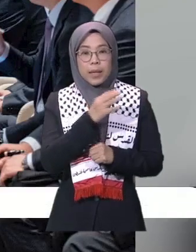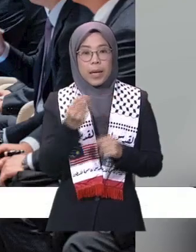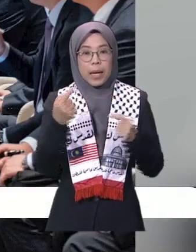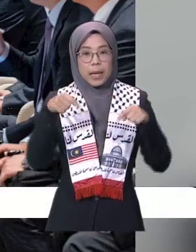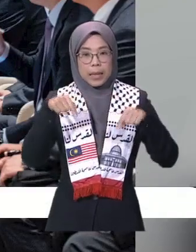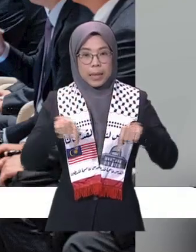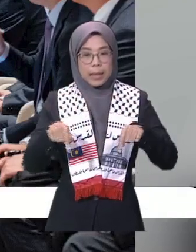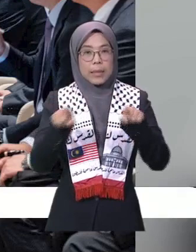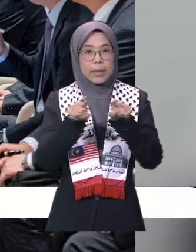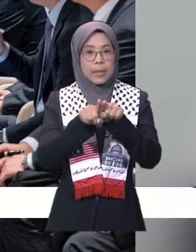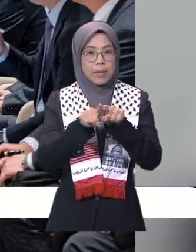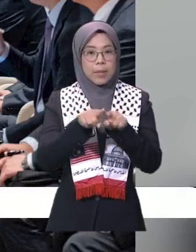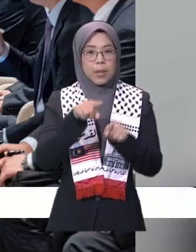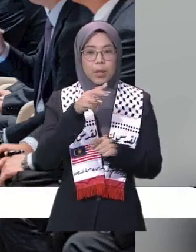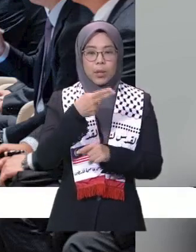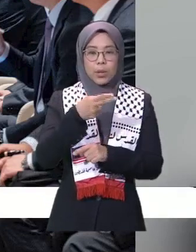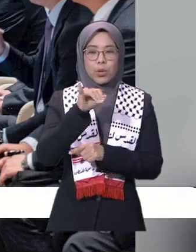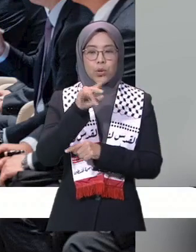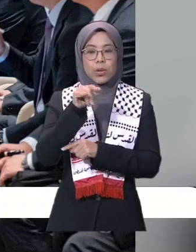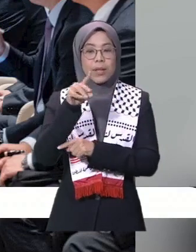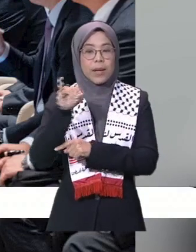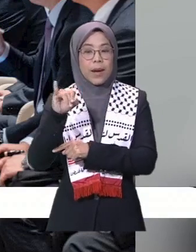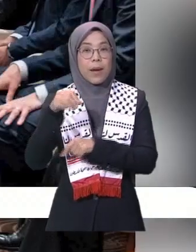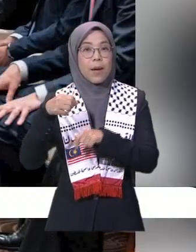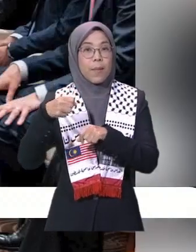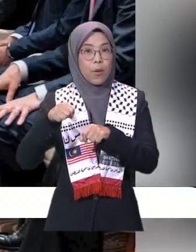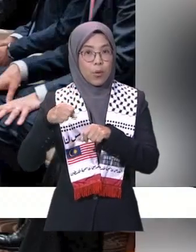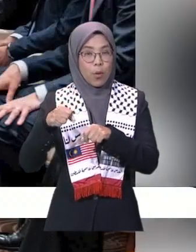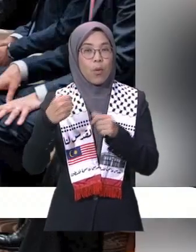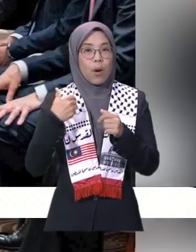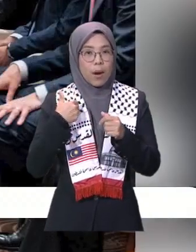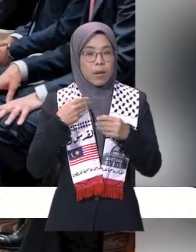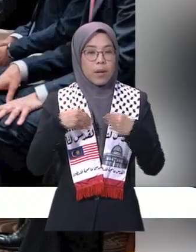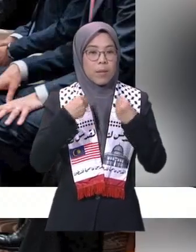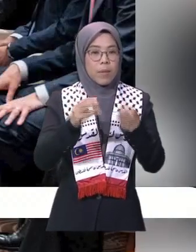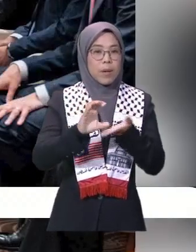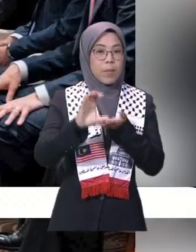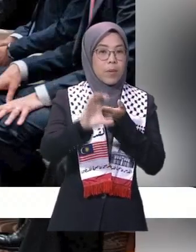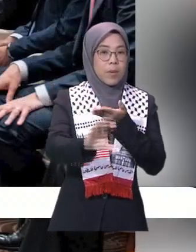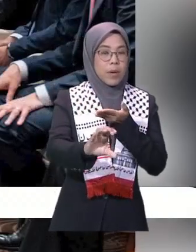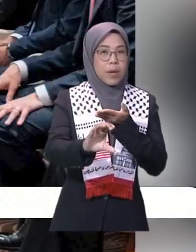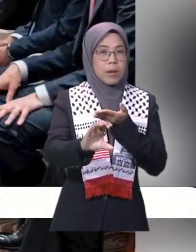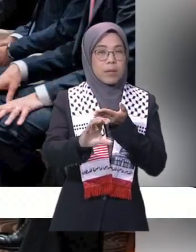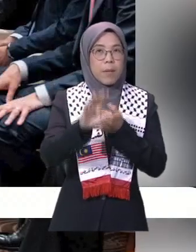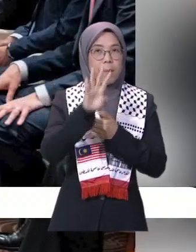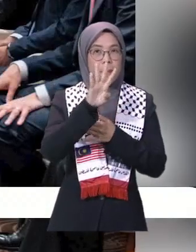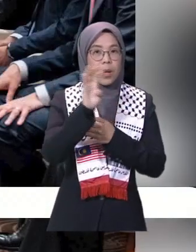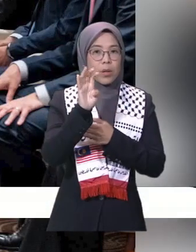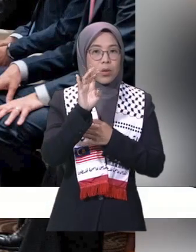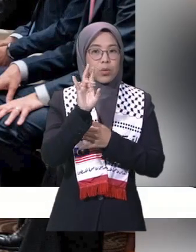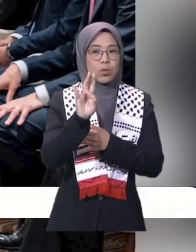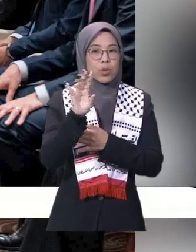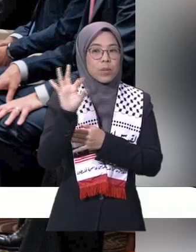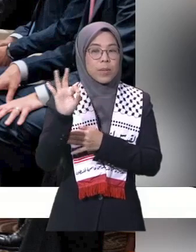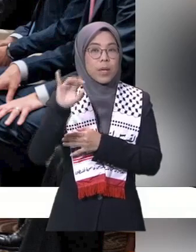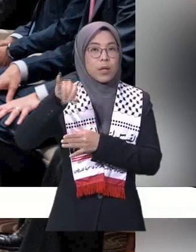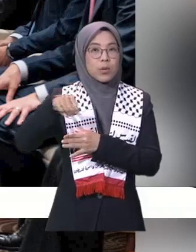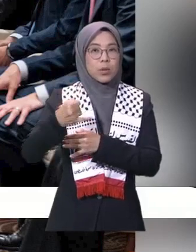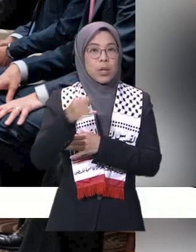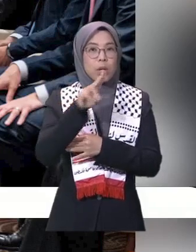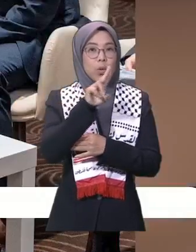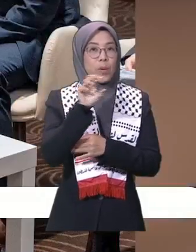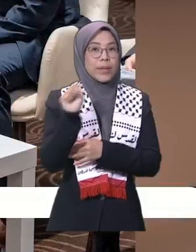hari ini juga Hyundai Motor telah mengumumkan pelaburan sebanyak 479 juta